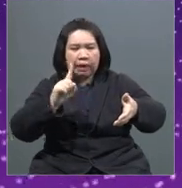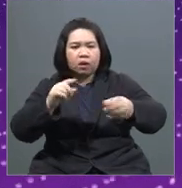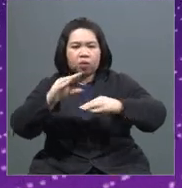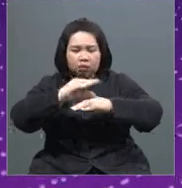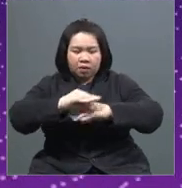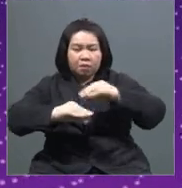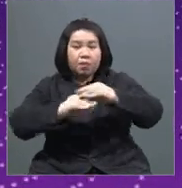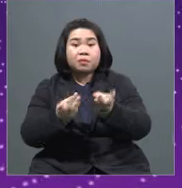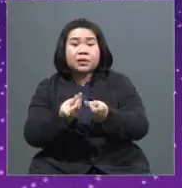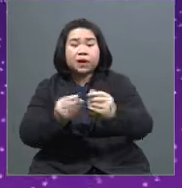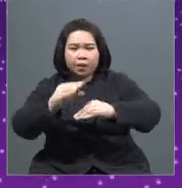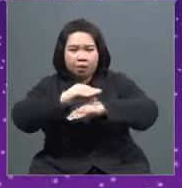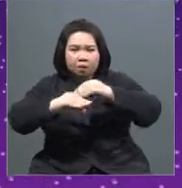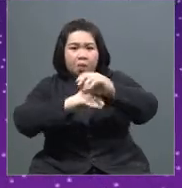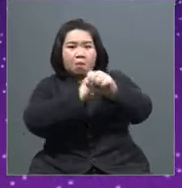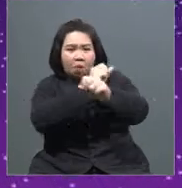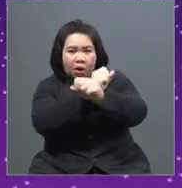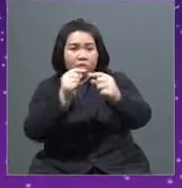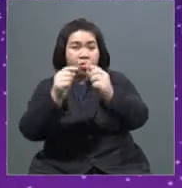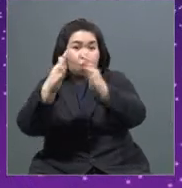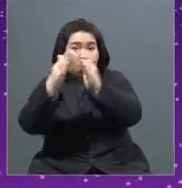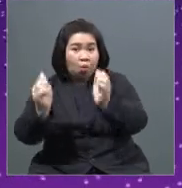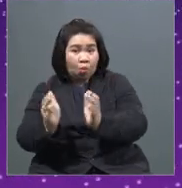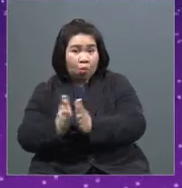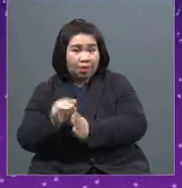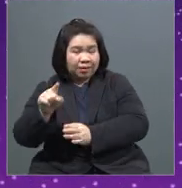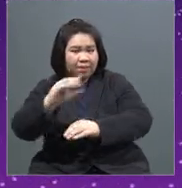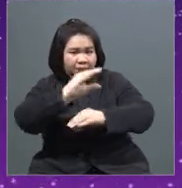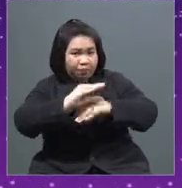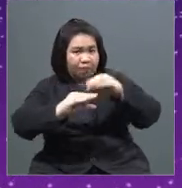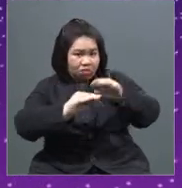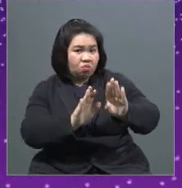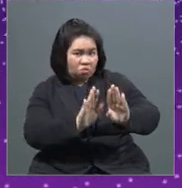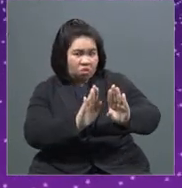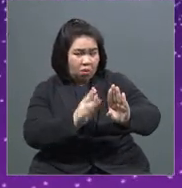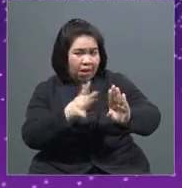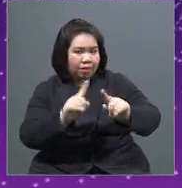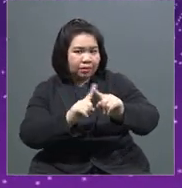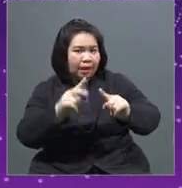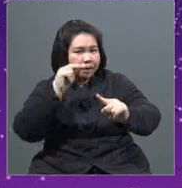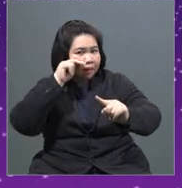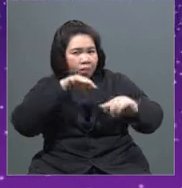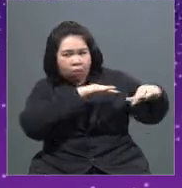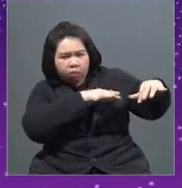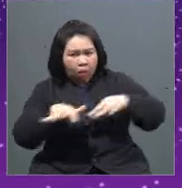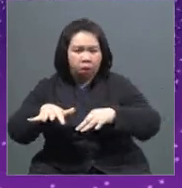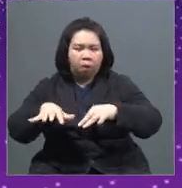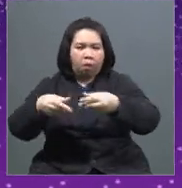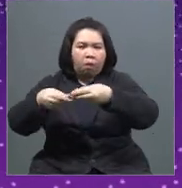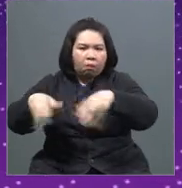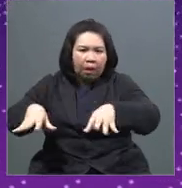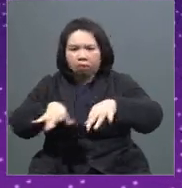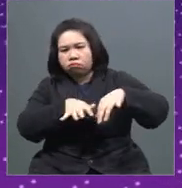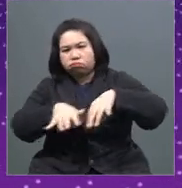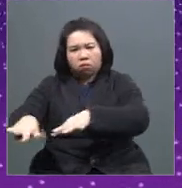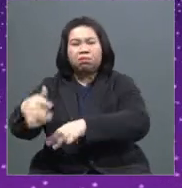ทรายเนี่ยนะฮะ บริเวณพระธาตุล่าหนองที่ทางเทศบาลเมืองหนองคายเขาเอาไว้กั้นนะฮะปรากฏว่ากระสอบทรายพังทลายเจ้าหน้า